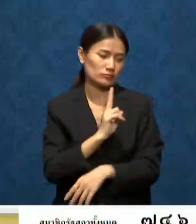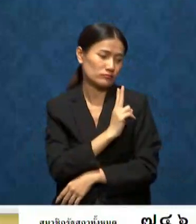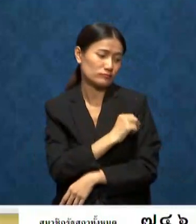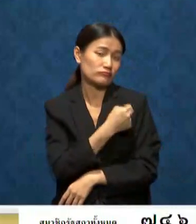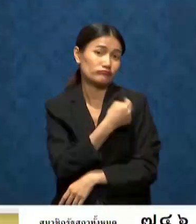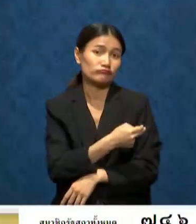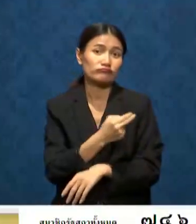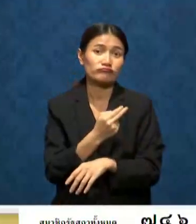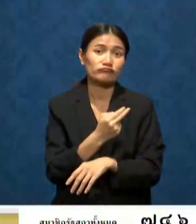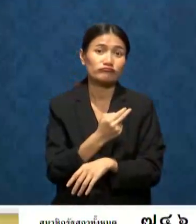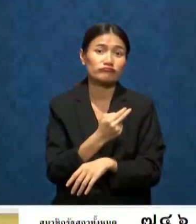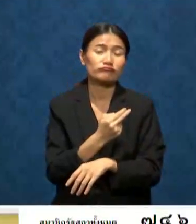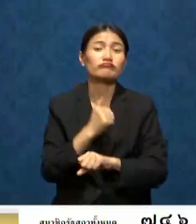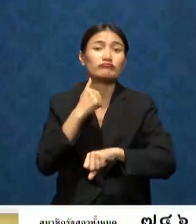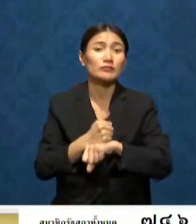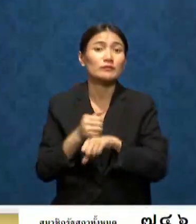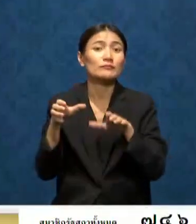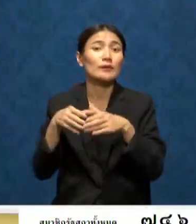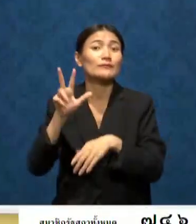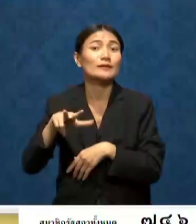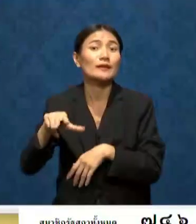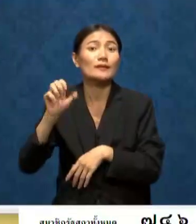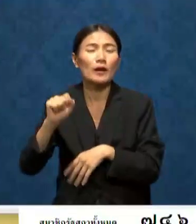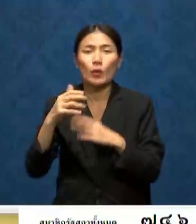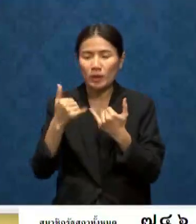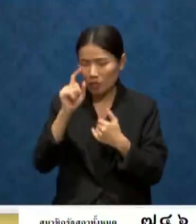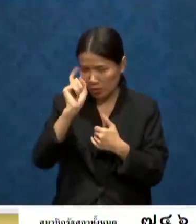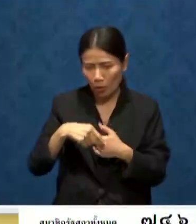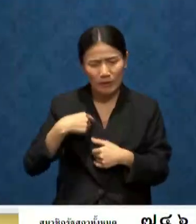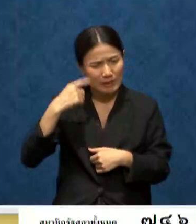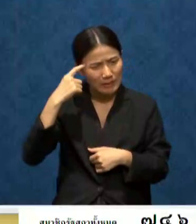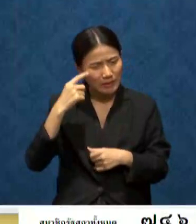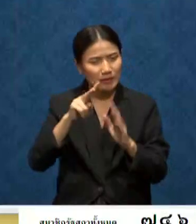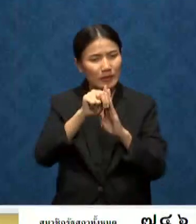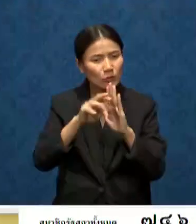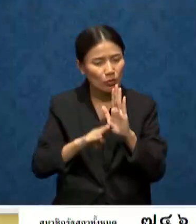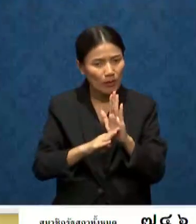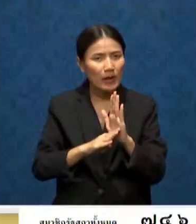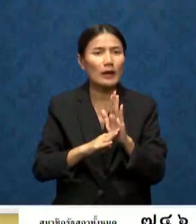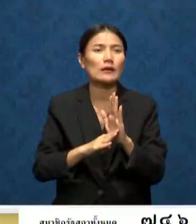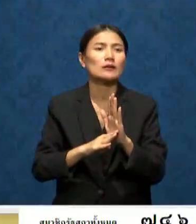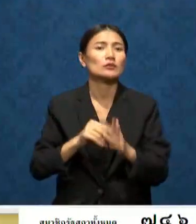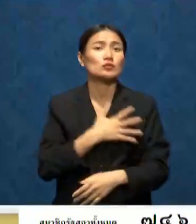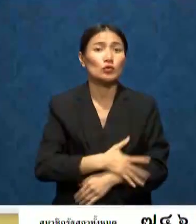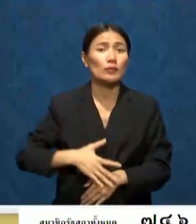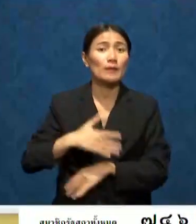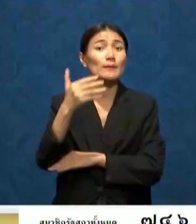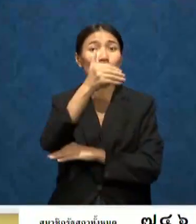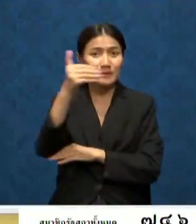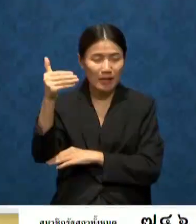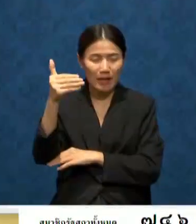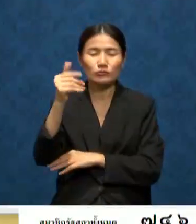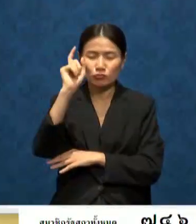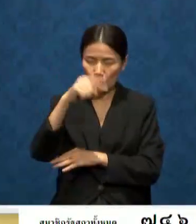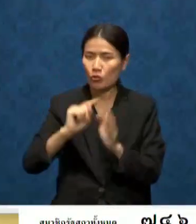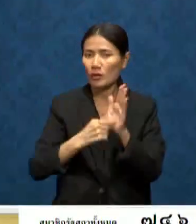วาควรจะมีโกนไกลขณะกรมการ นโยบาย สุขภพแห่งชาติเกิดขึ้นเพื่ททจะทำให้นโยบายที่แยกส่